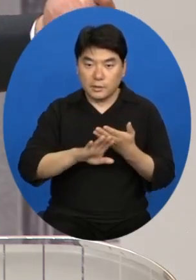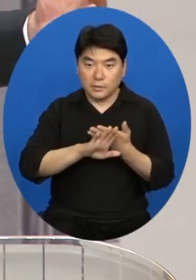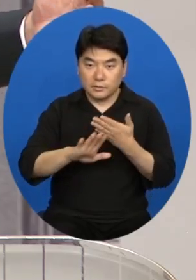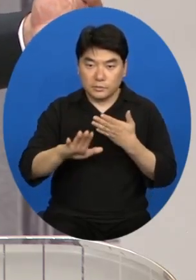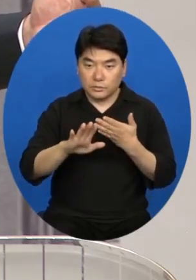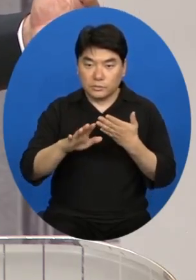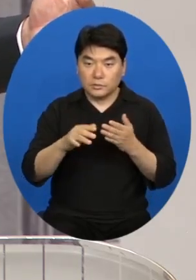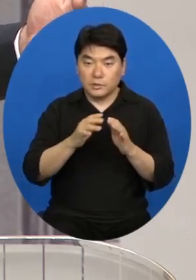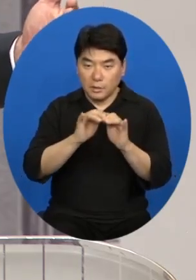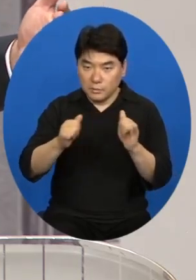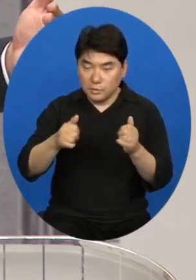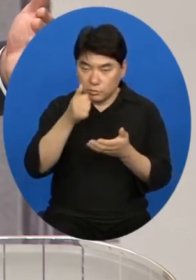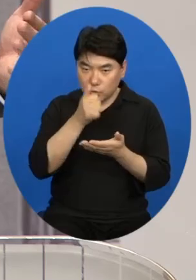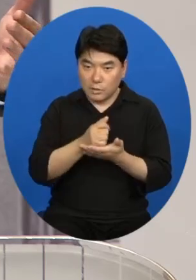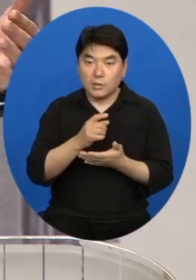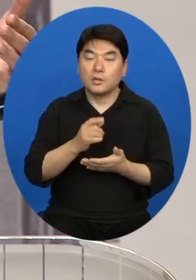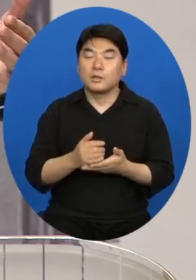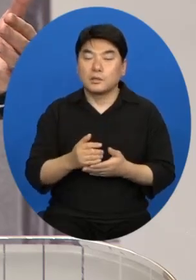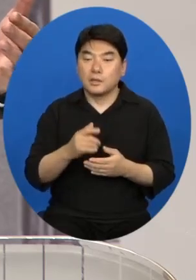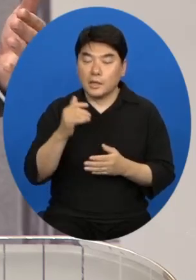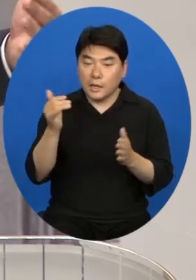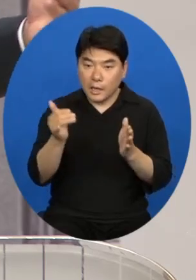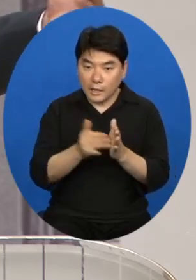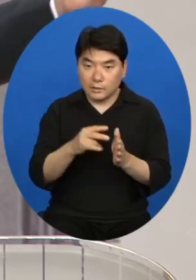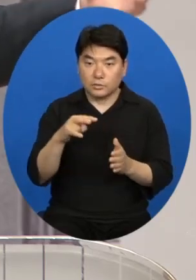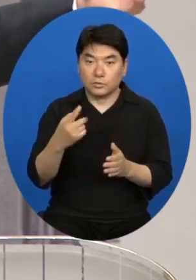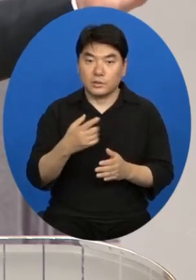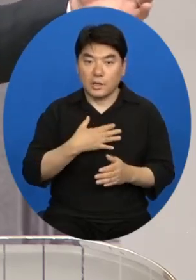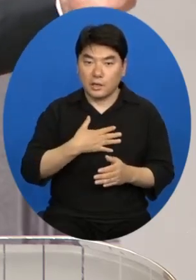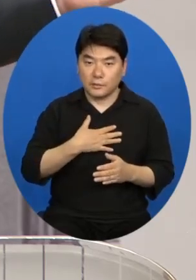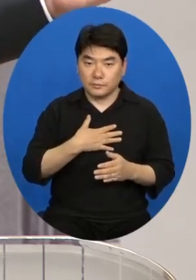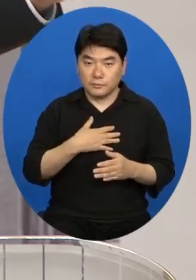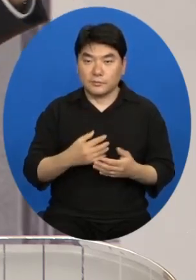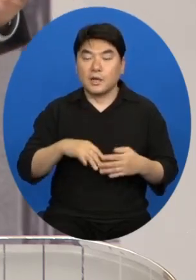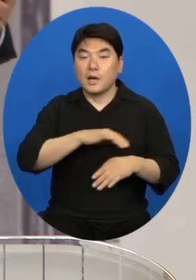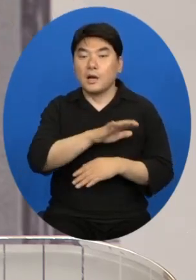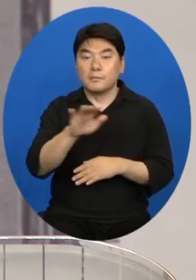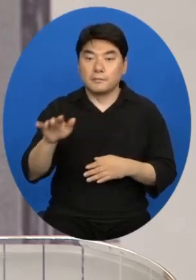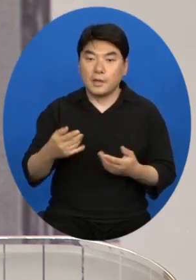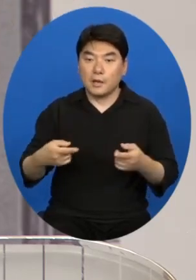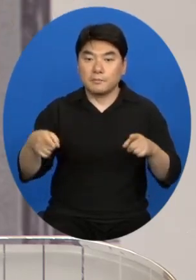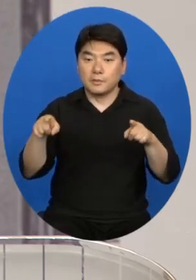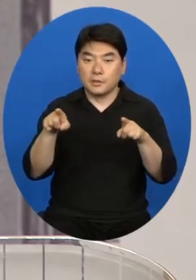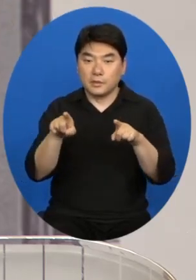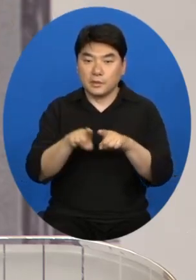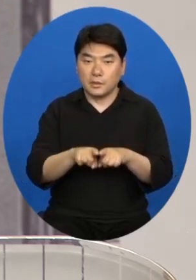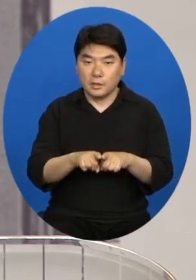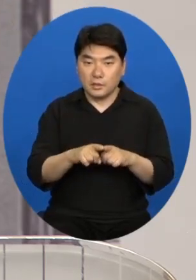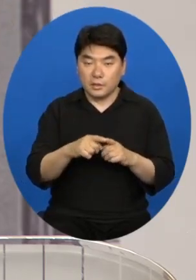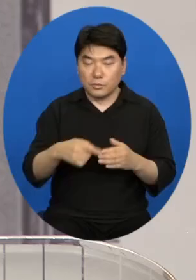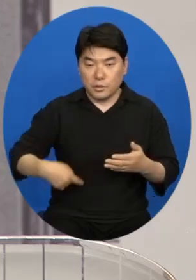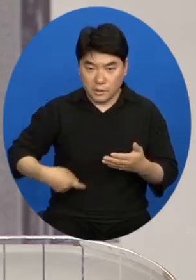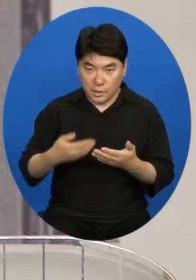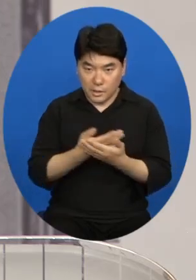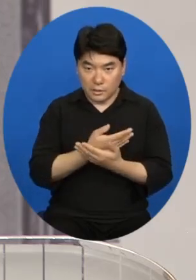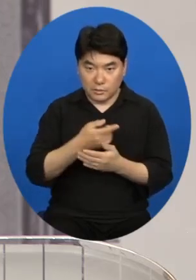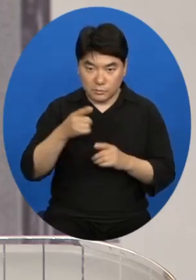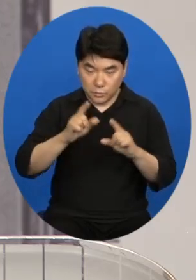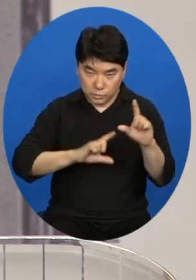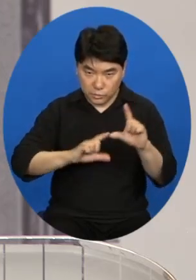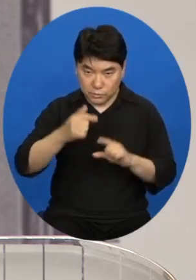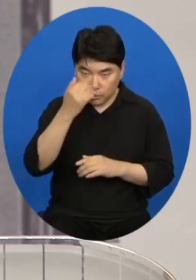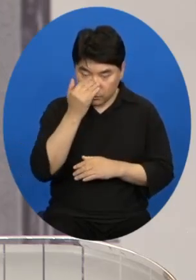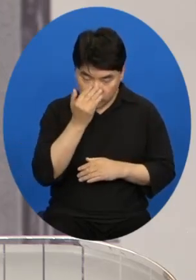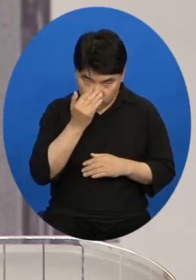죄마저도 나의 연약함 때문에 그렇습니다. 그들의 죄까지도 함께 회개하며 고백하는 그 모습, 겸손히 주님